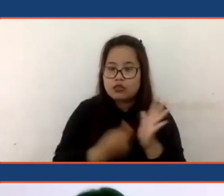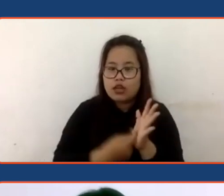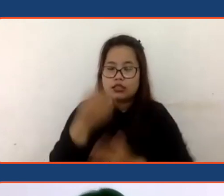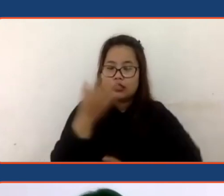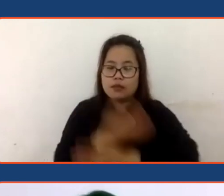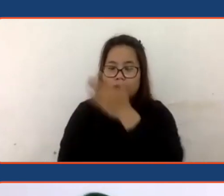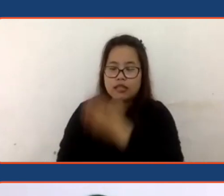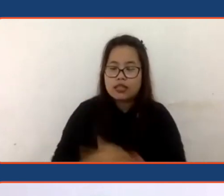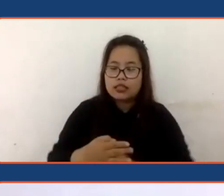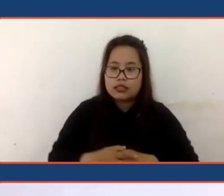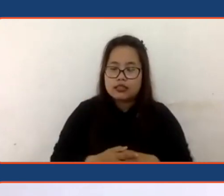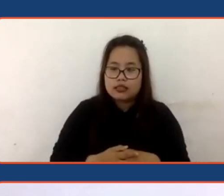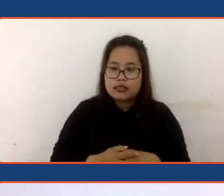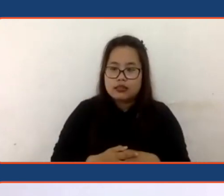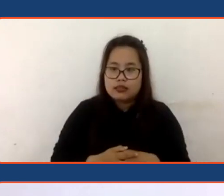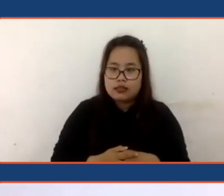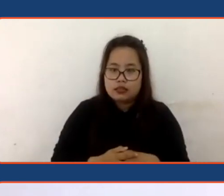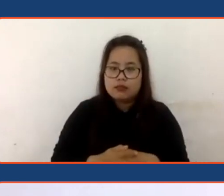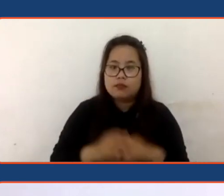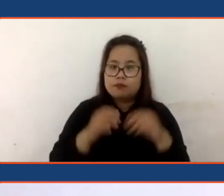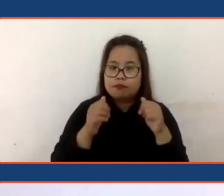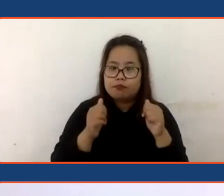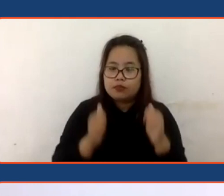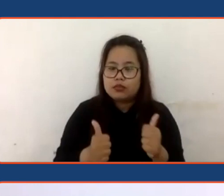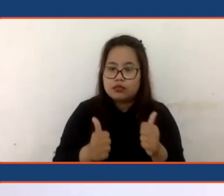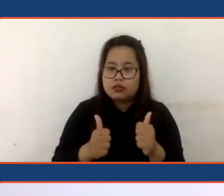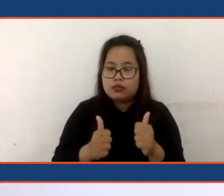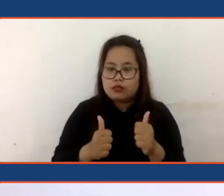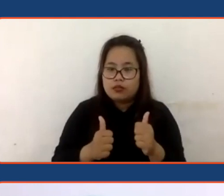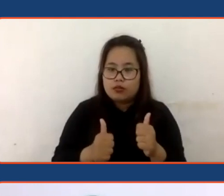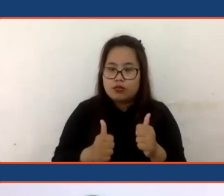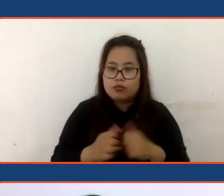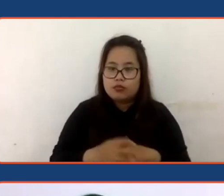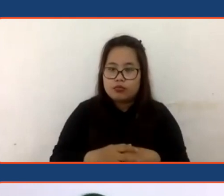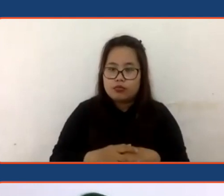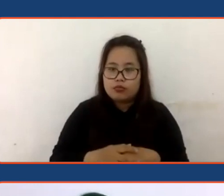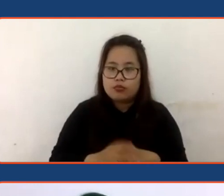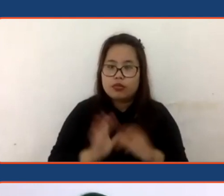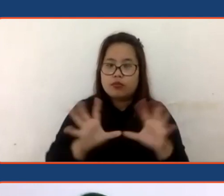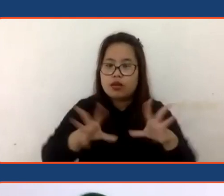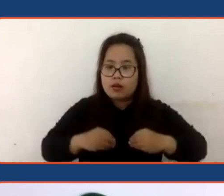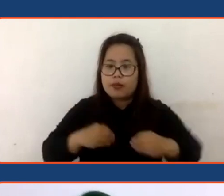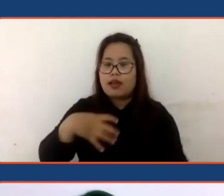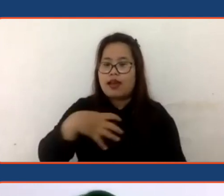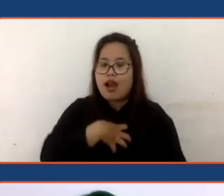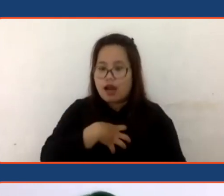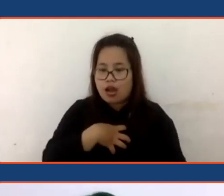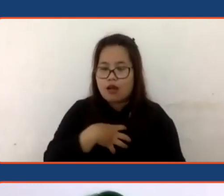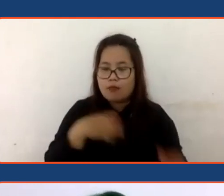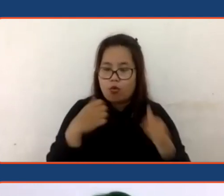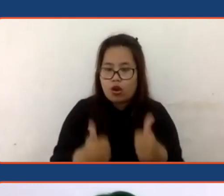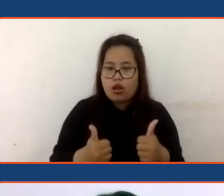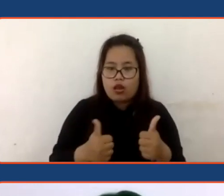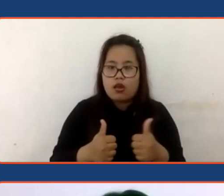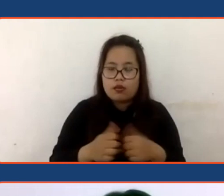boleh memperoleh haknya untuk mengakses informasi dan pendidikan secara maksimal kurang lebih seperti